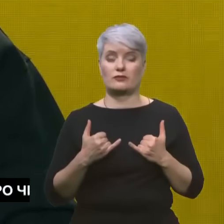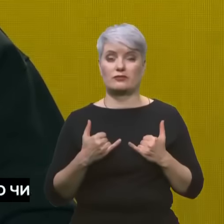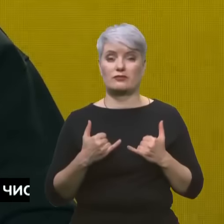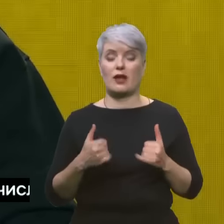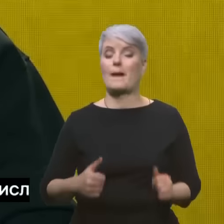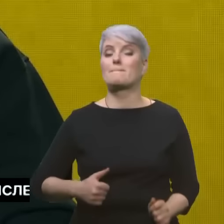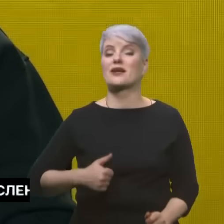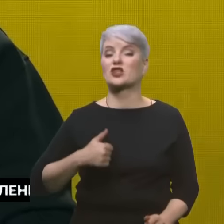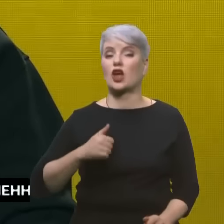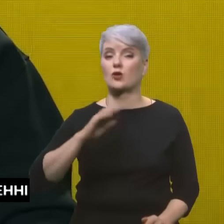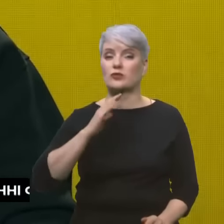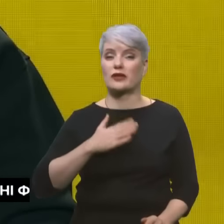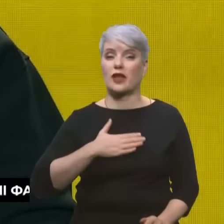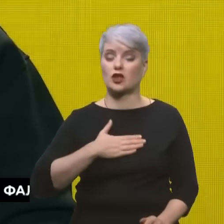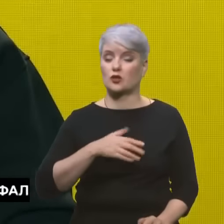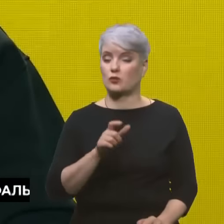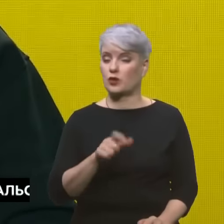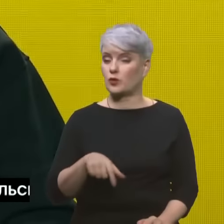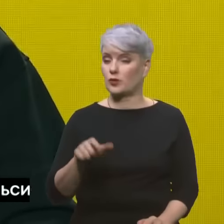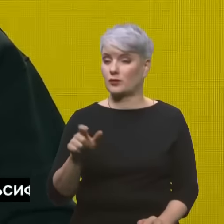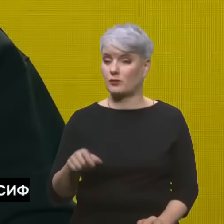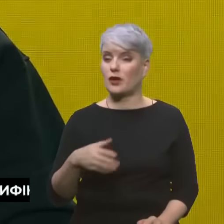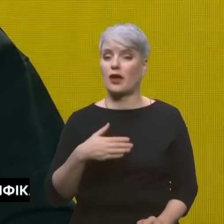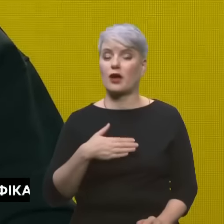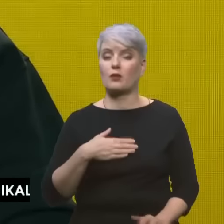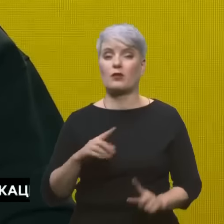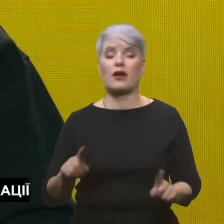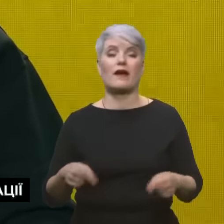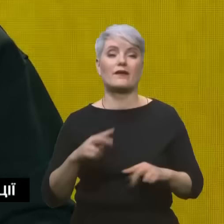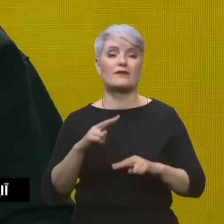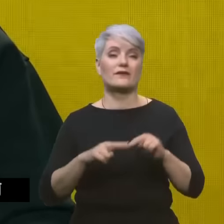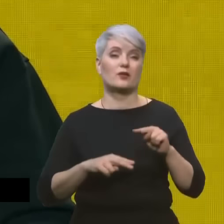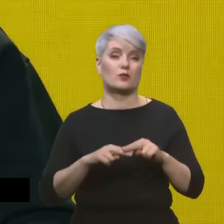поважають, пишаються нашими людьми. Ми вибудували з ними